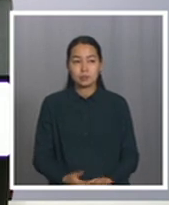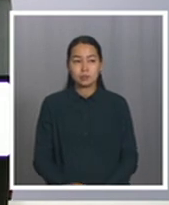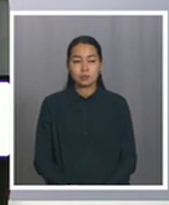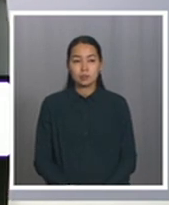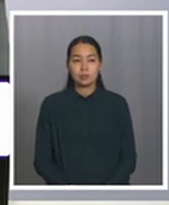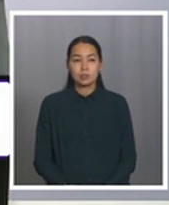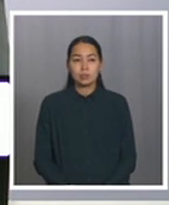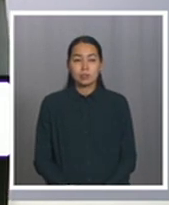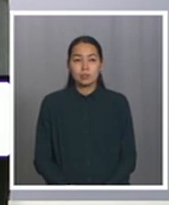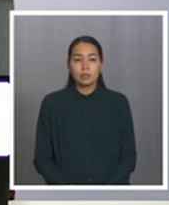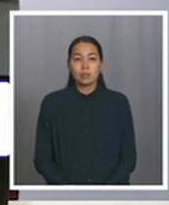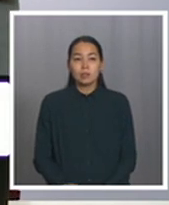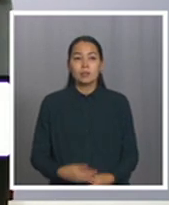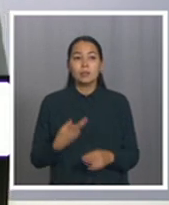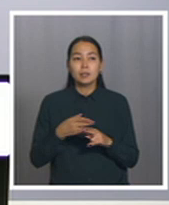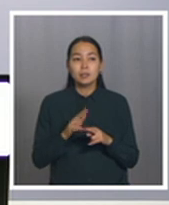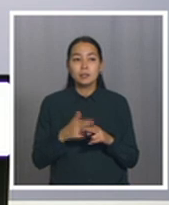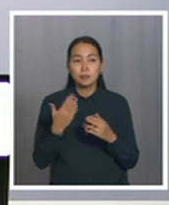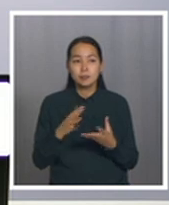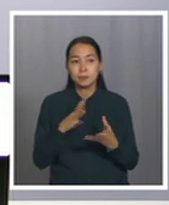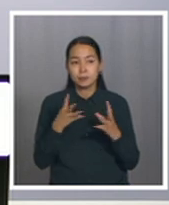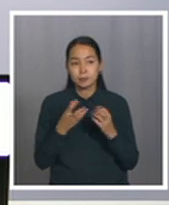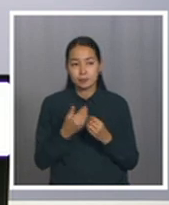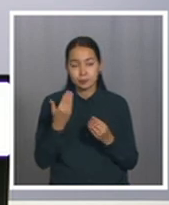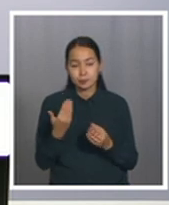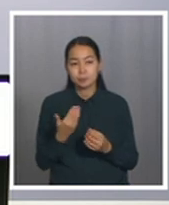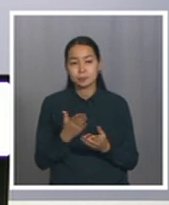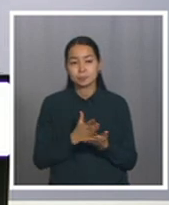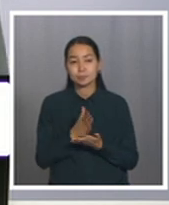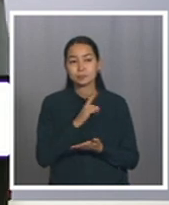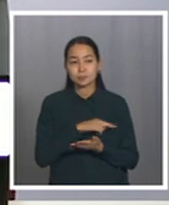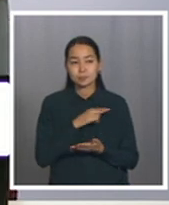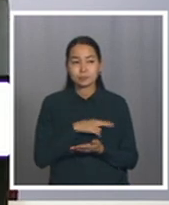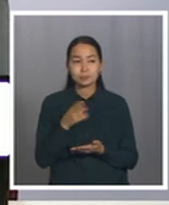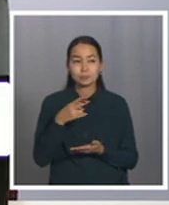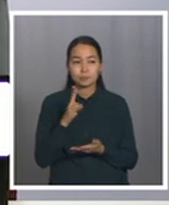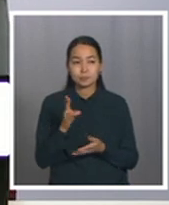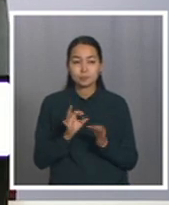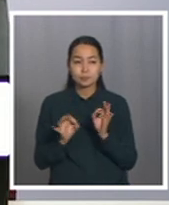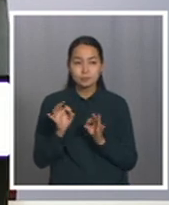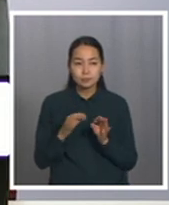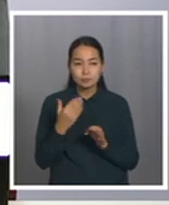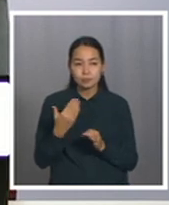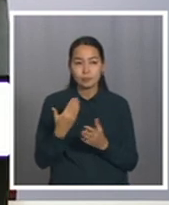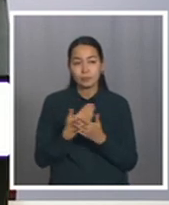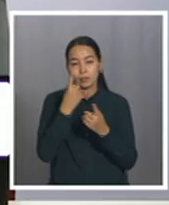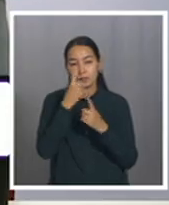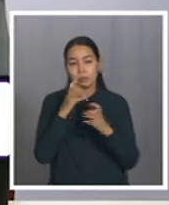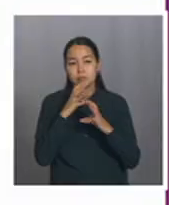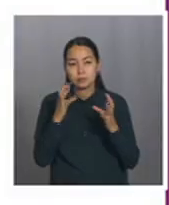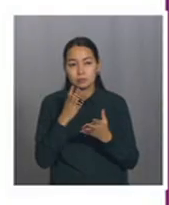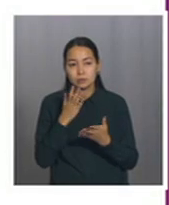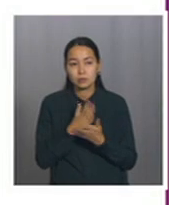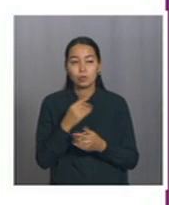Сондықтан да атқаратын қызметіне қарай ДНК молекуласы ол ақпаратты сақтайды және